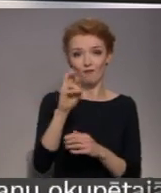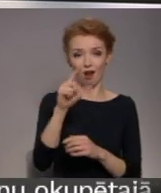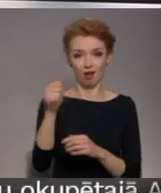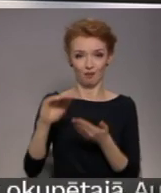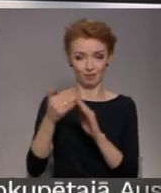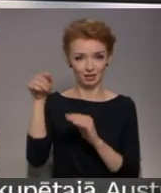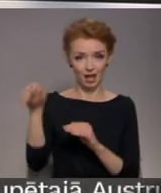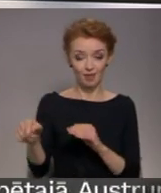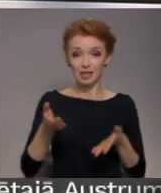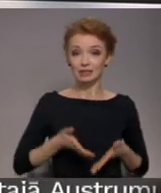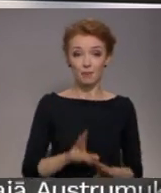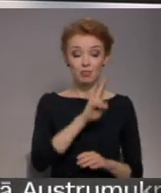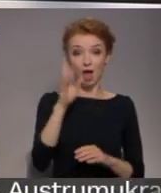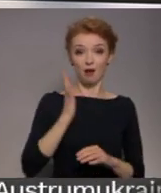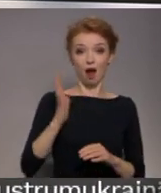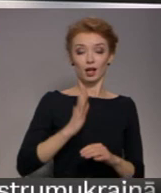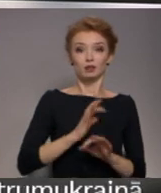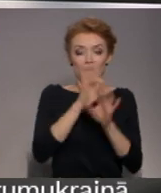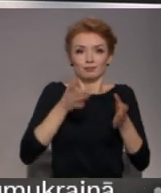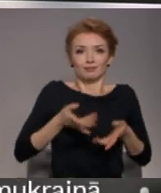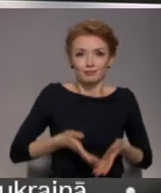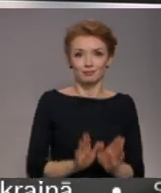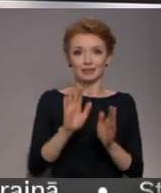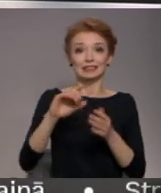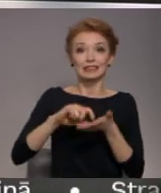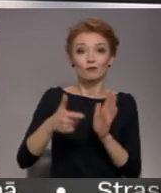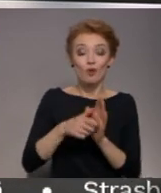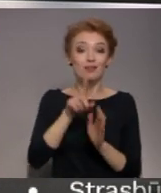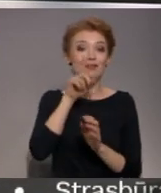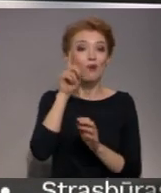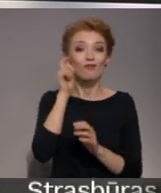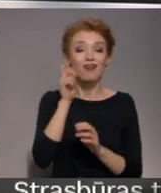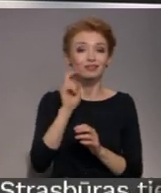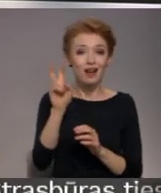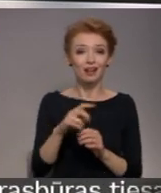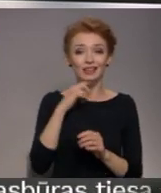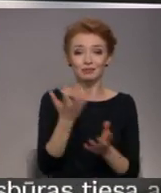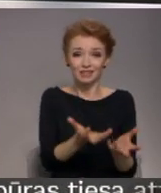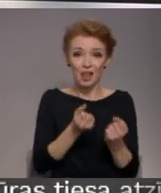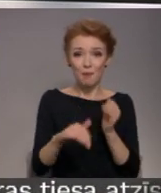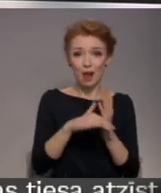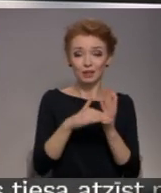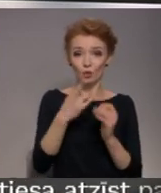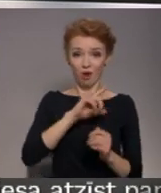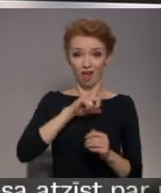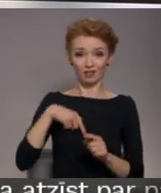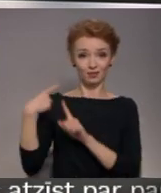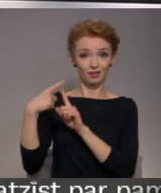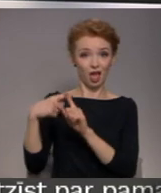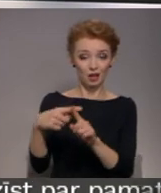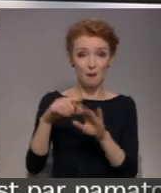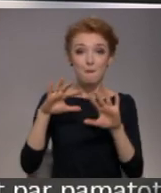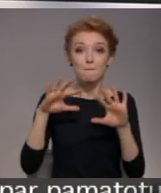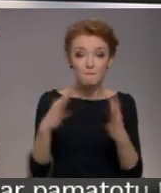Tā kā dzemdības negaidīti notika dzīvoklī, jaunie vecāki cerēja saņemt palīdzību no Latvijas mediķiem. Taču tā vietā tika